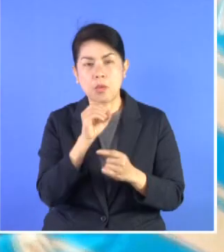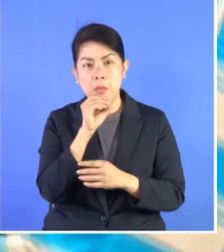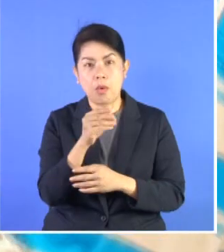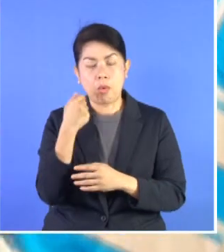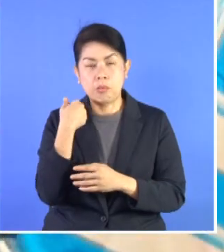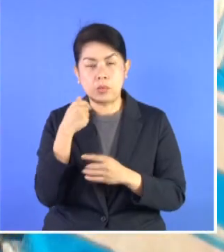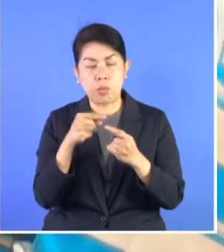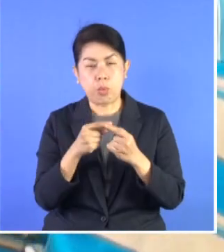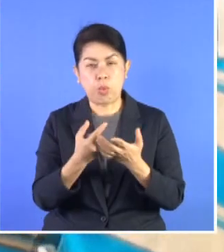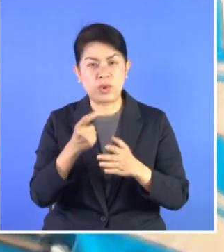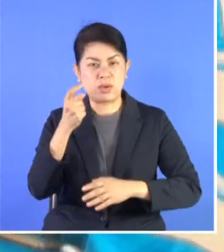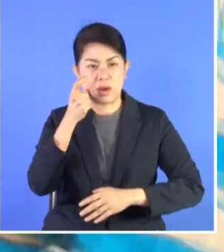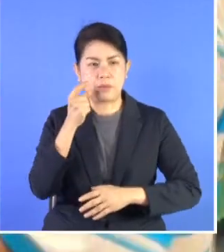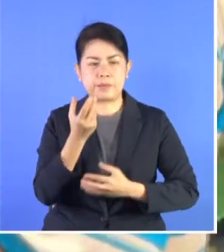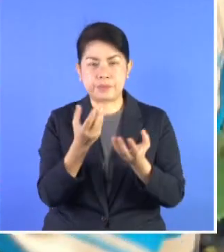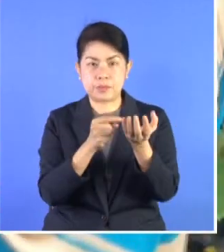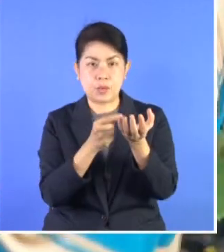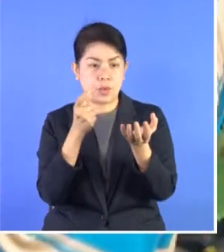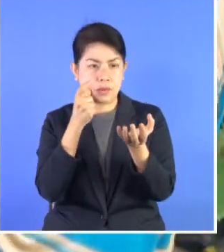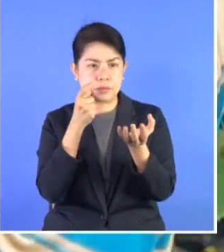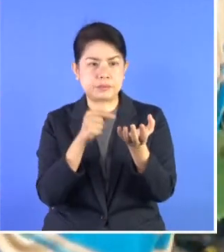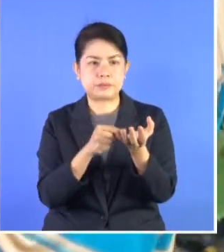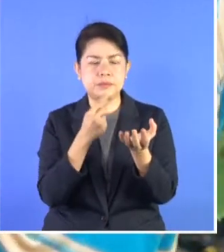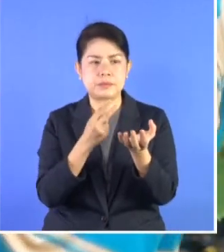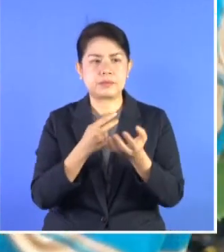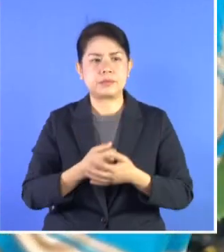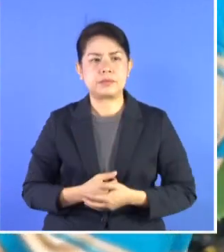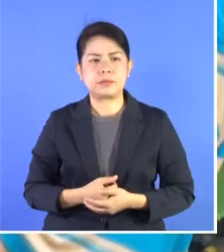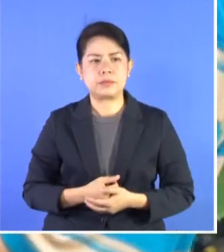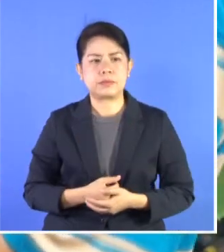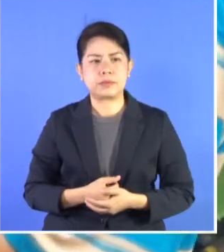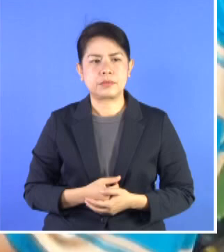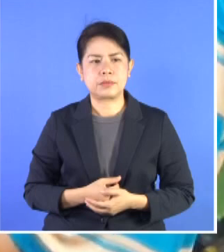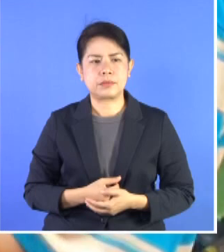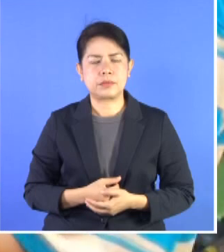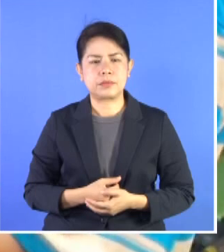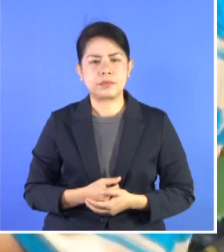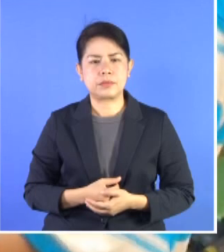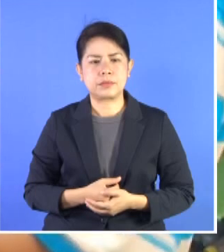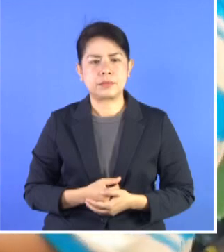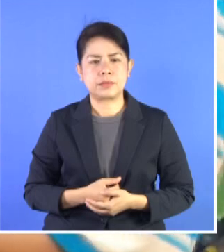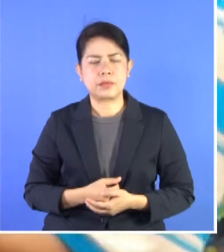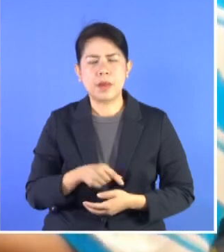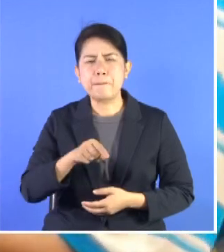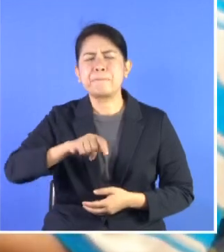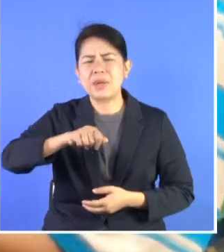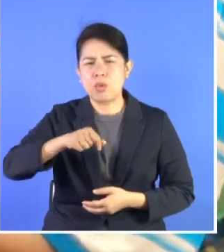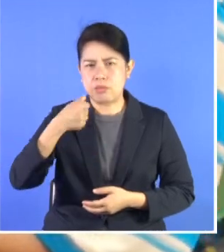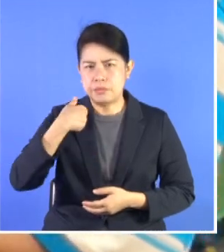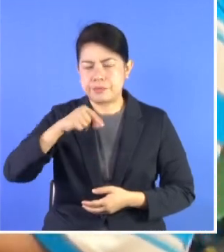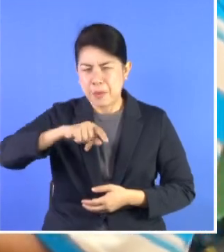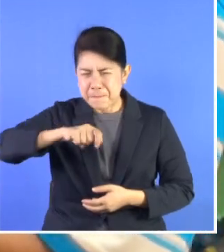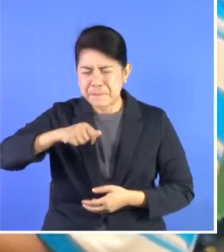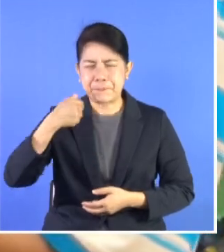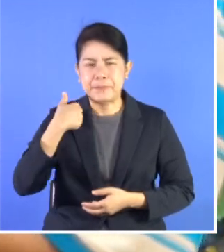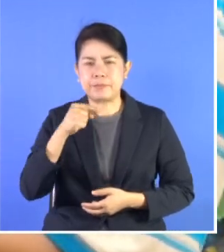นี่นะ เขาคงเข้าใจว่าจะกินเหมือนส้มโอดูสิเปรี้ยวเข็ดฟันเลยค่ะ เปรี้ยวดิมันไม่หวานนะคือมะนาวมันก็เปรี้ยวนี่นะครับกิน